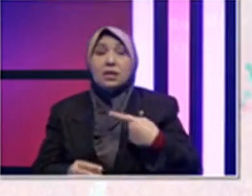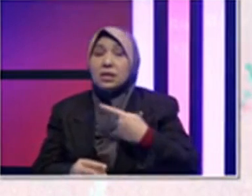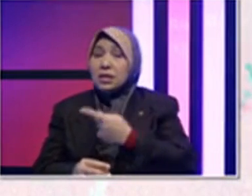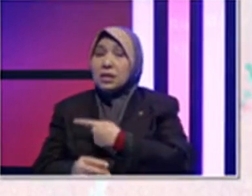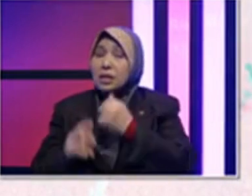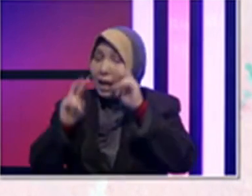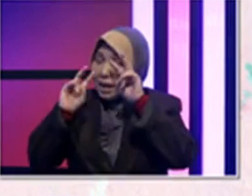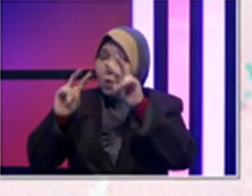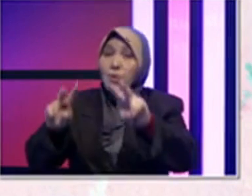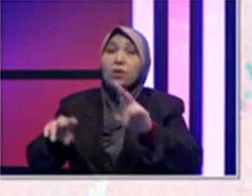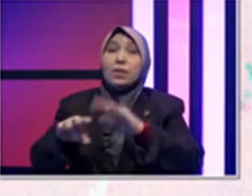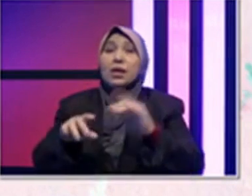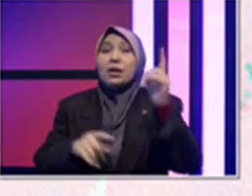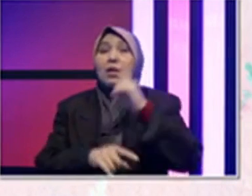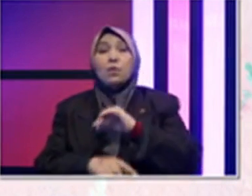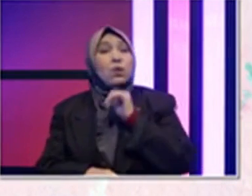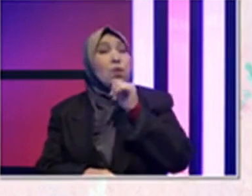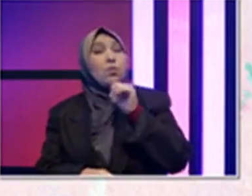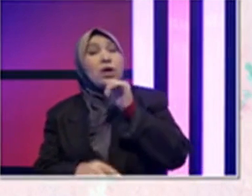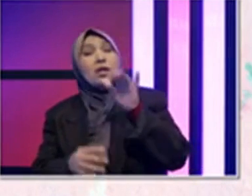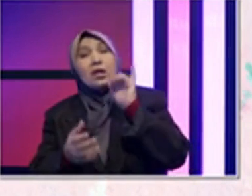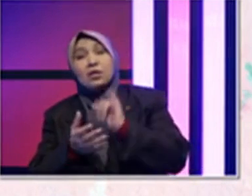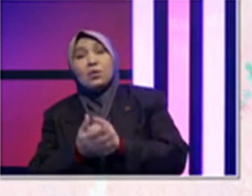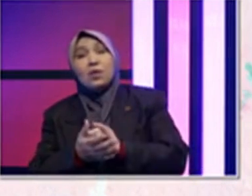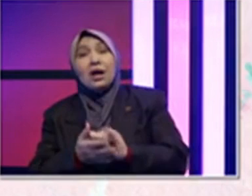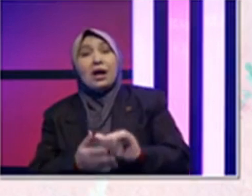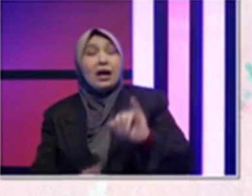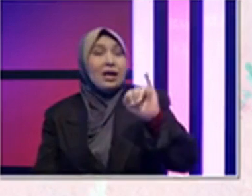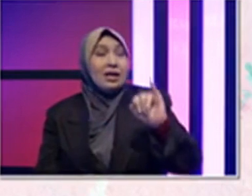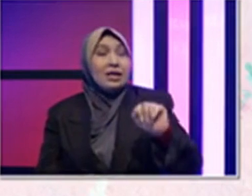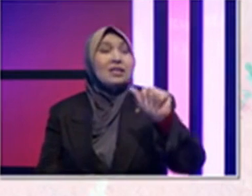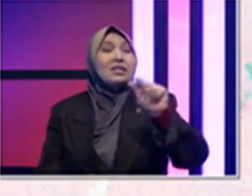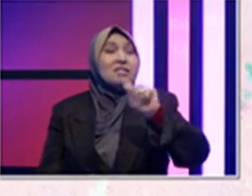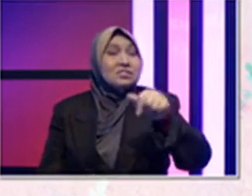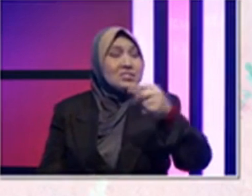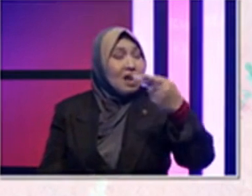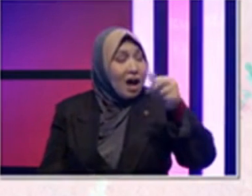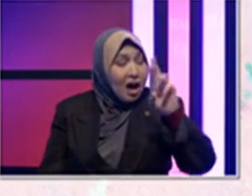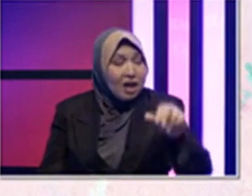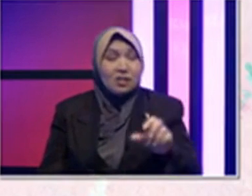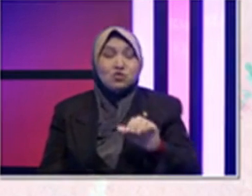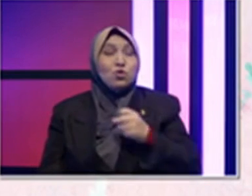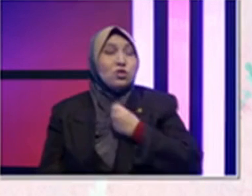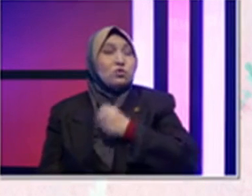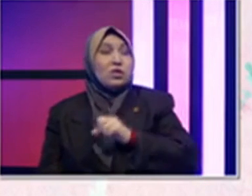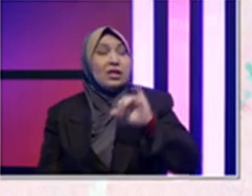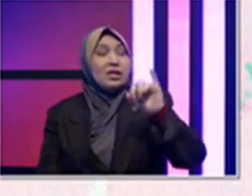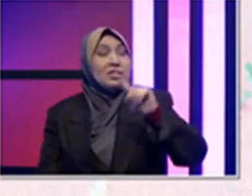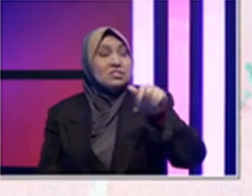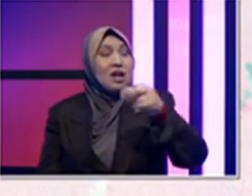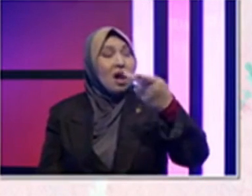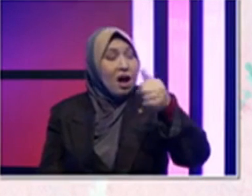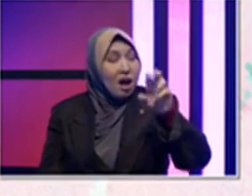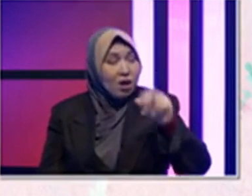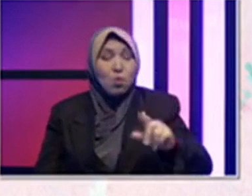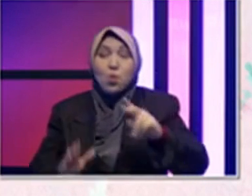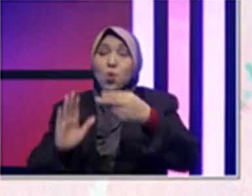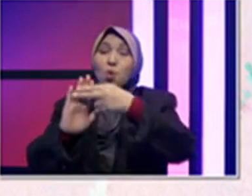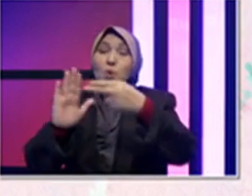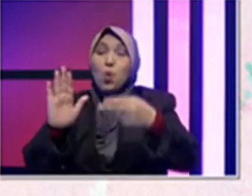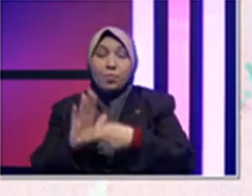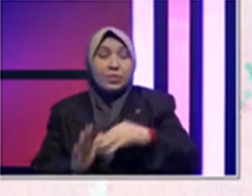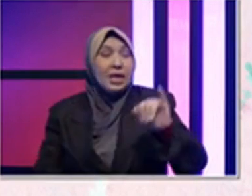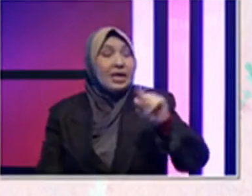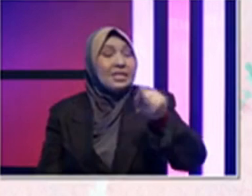lihat pada gini bukannya sebenarnya itulah izhar syafawi yang kita nak kongsikan pada hari ini hukum izhar syafawi yaitu